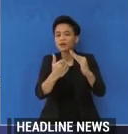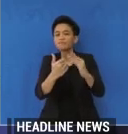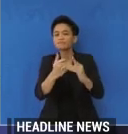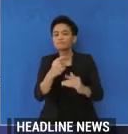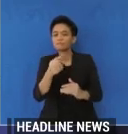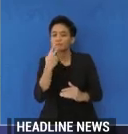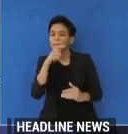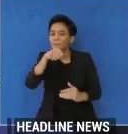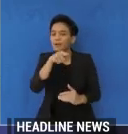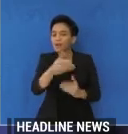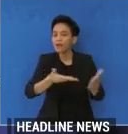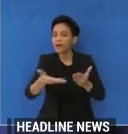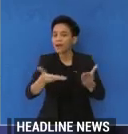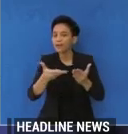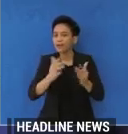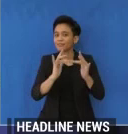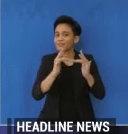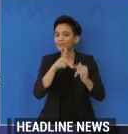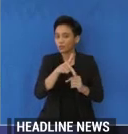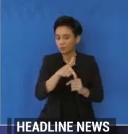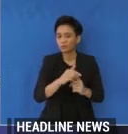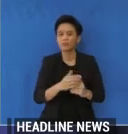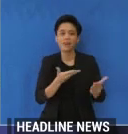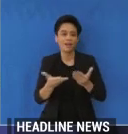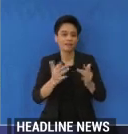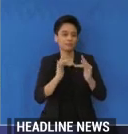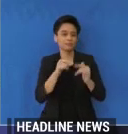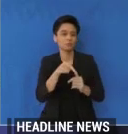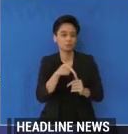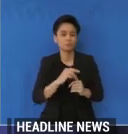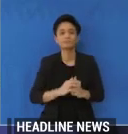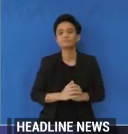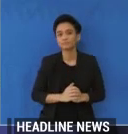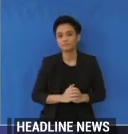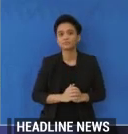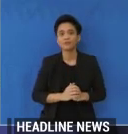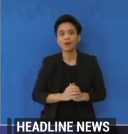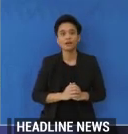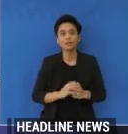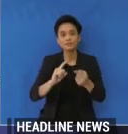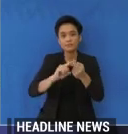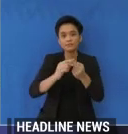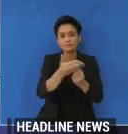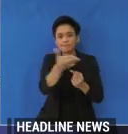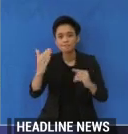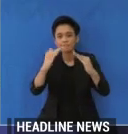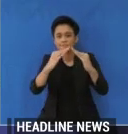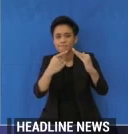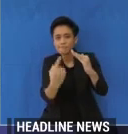rumah, ya, yang isolasi diri terutama, untuk melakukan